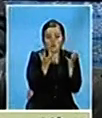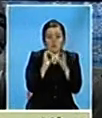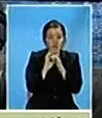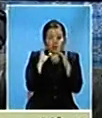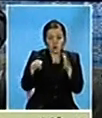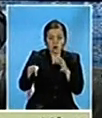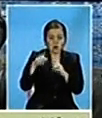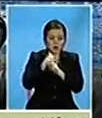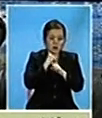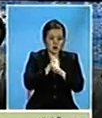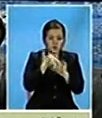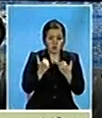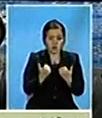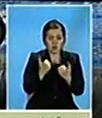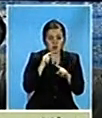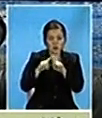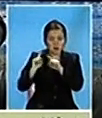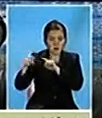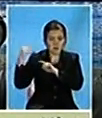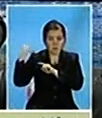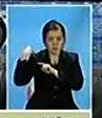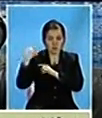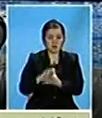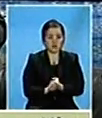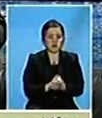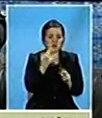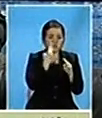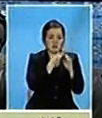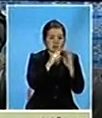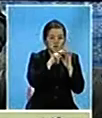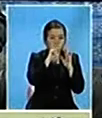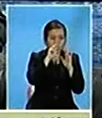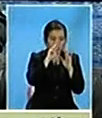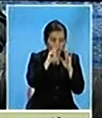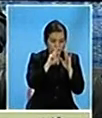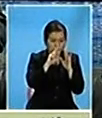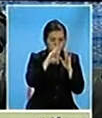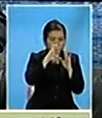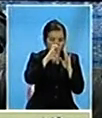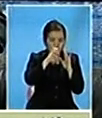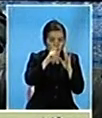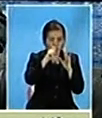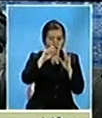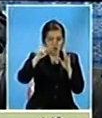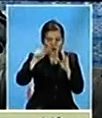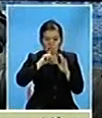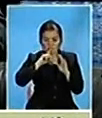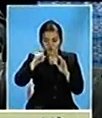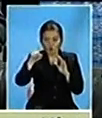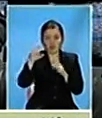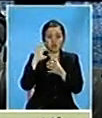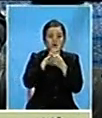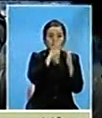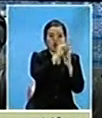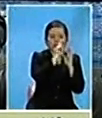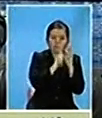รับเรื่องรอร้องทุกขณะนี้เนี่ยเต็มไปหมดไม่ว่าจะเป็นกรณีนายเลืองไกลไปร้องให้สอบการดำเนินการพิจารณากฎหมายของสภานิติ